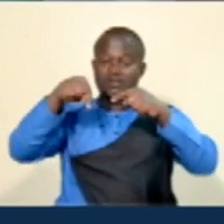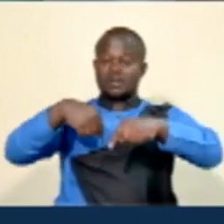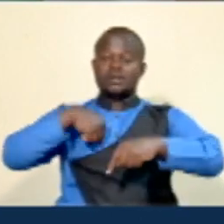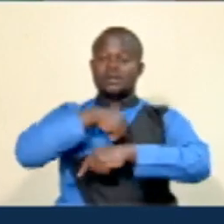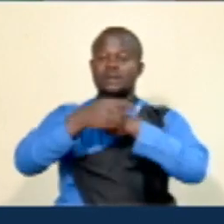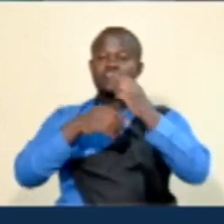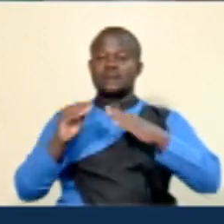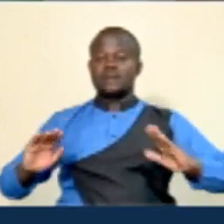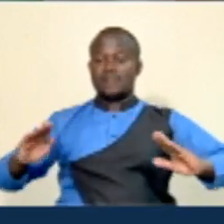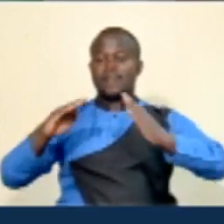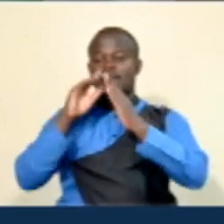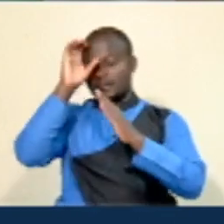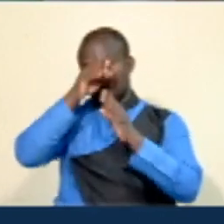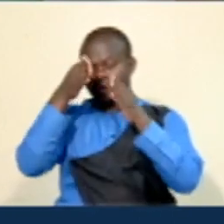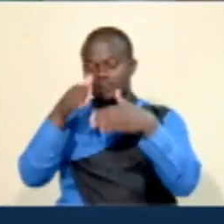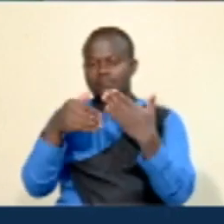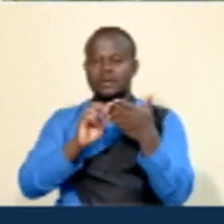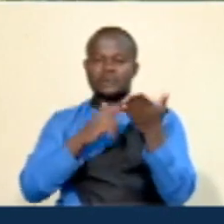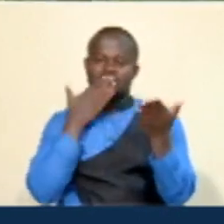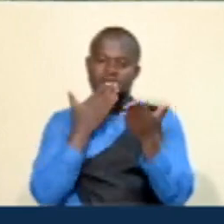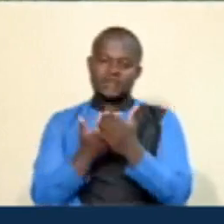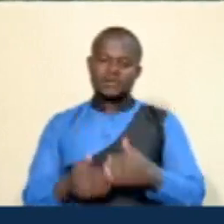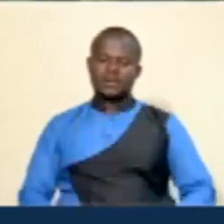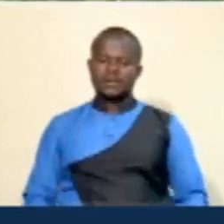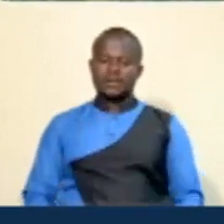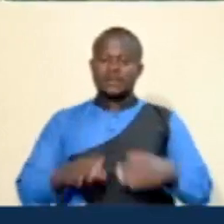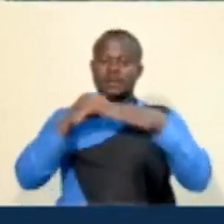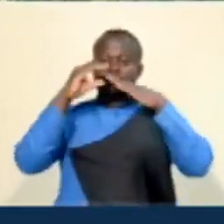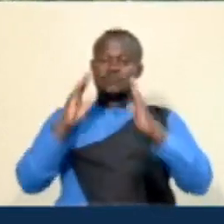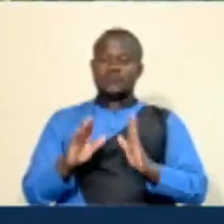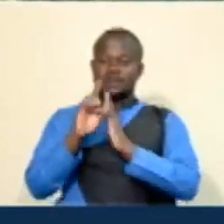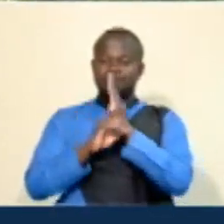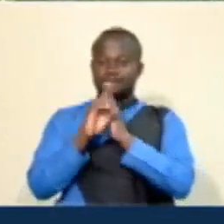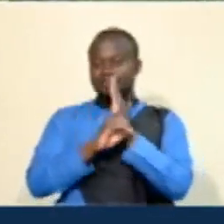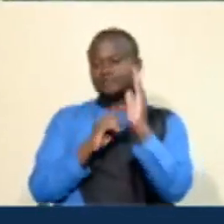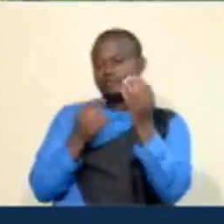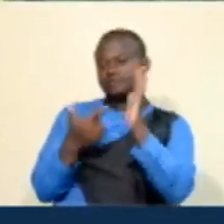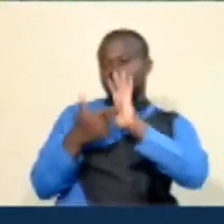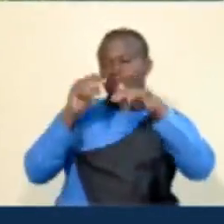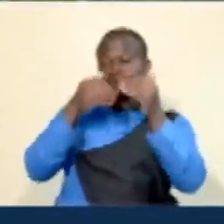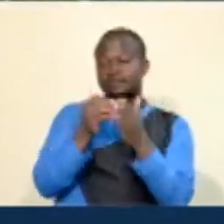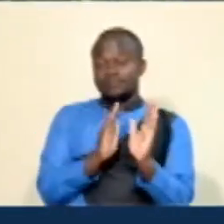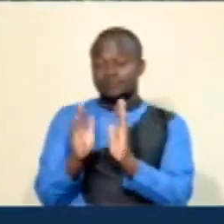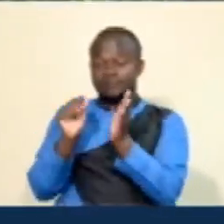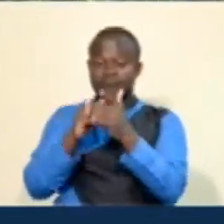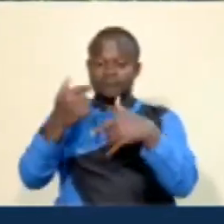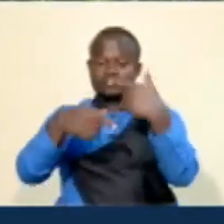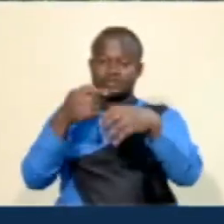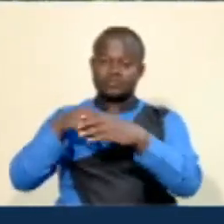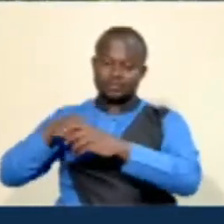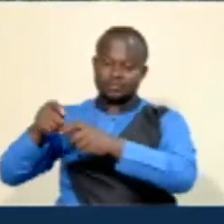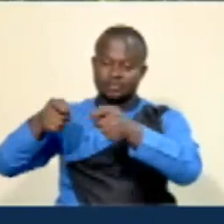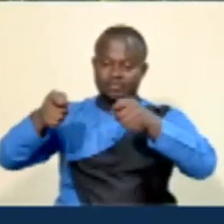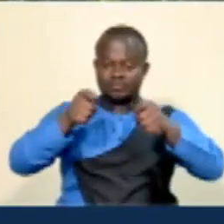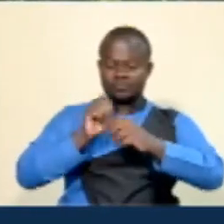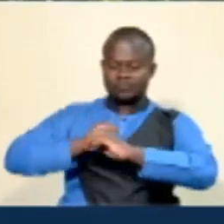turakomereza kuri uyu musozi dushaka umuntu wawubyaza umusaruro. Ubuyobozi bw'akarere ka Rubavu bugaragaza ko buteganye kandi gukomeza kubungabunga